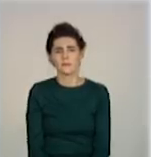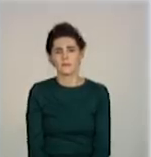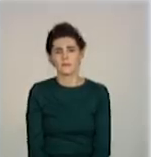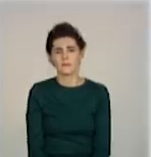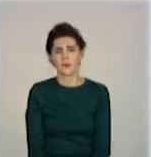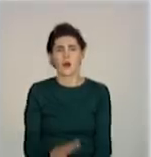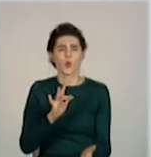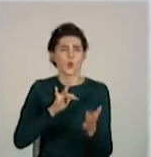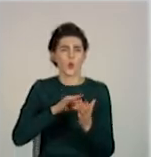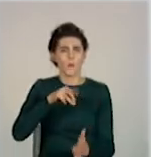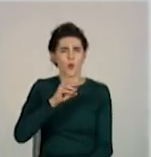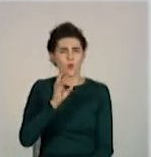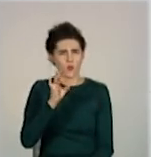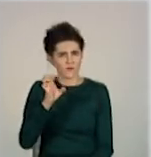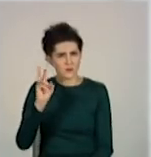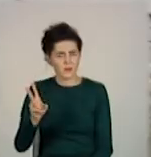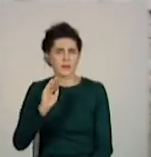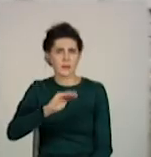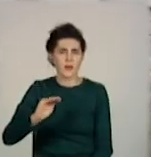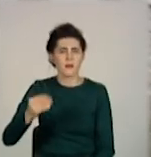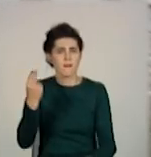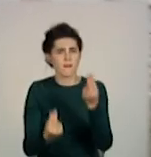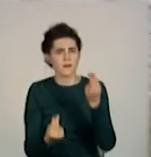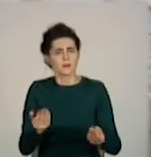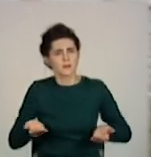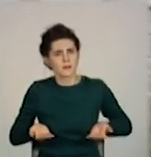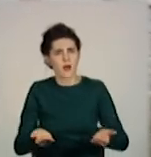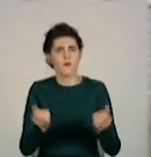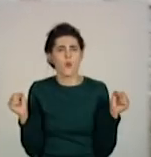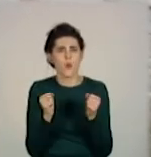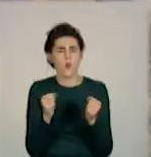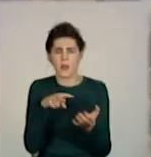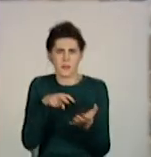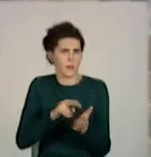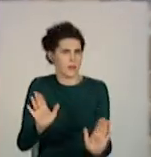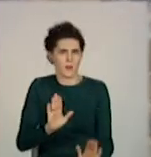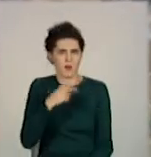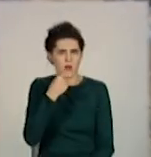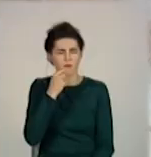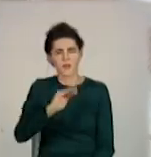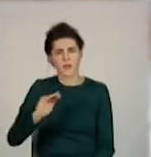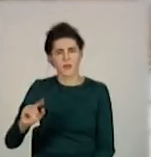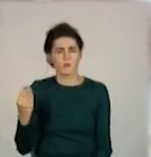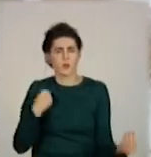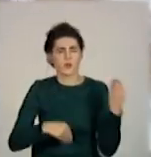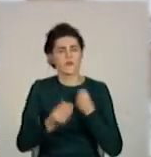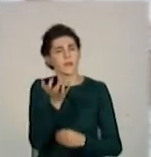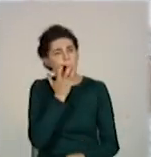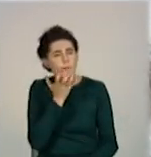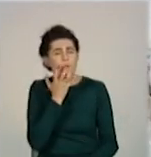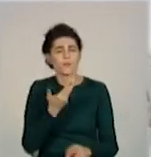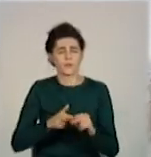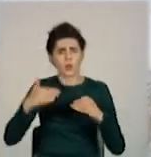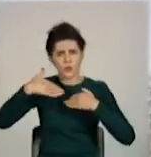У Покровську малеча бавиться на ковзанці. Діти кажуть, холодів не бояться. Просто ми тепло одягти. Вже вночі на